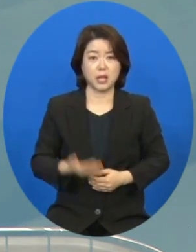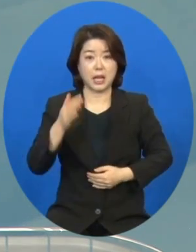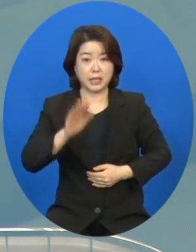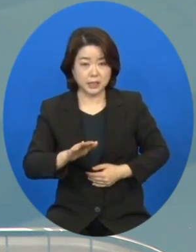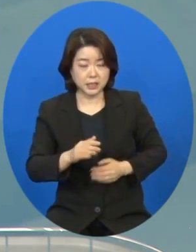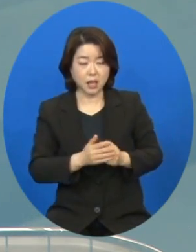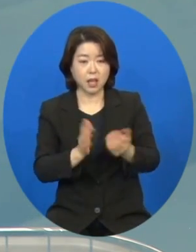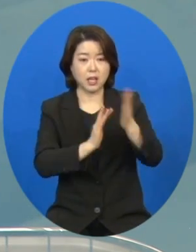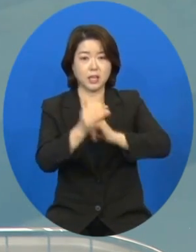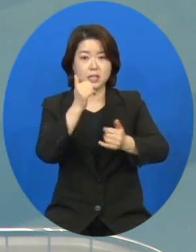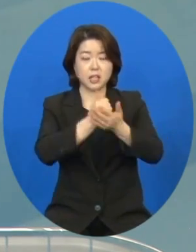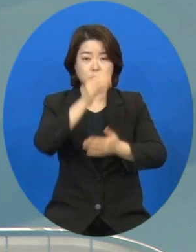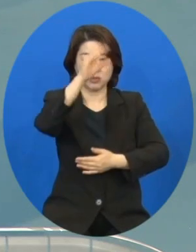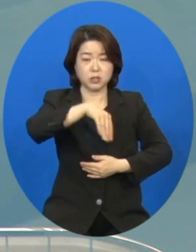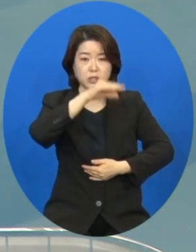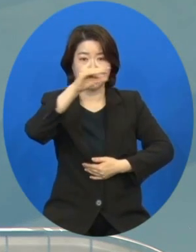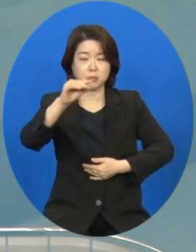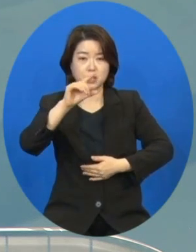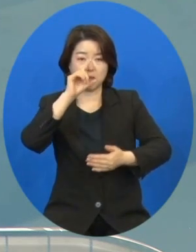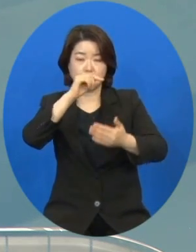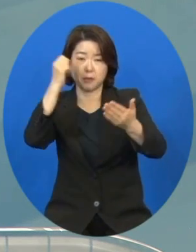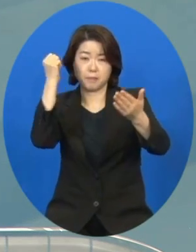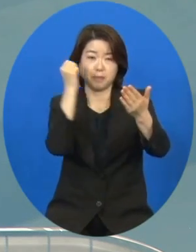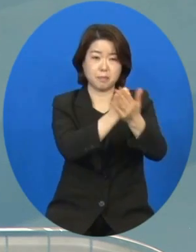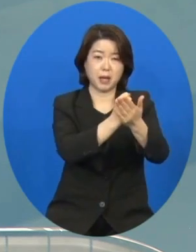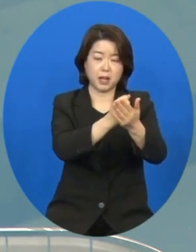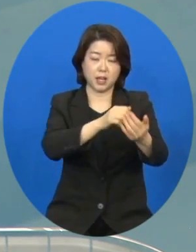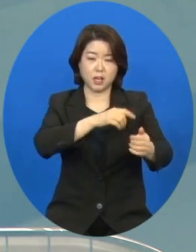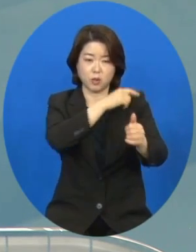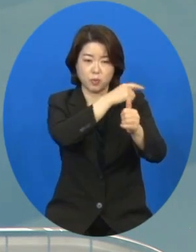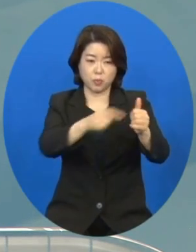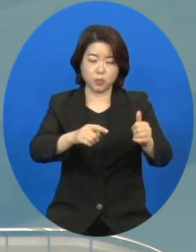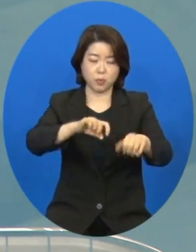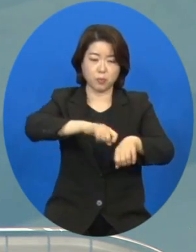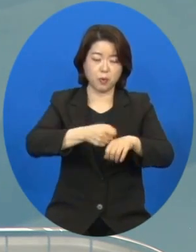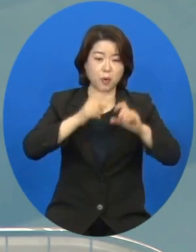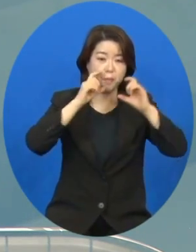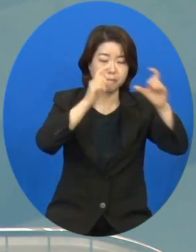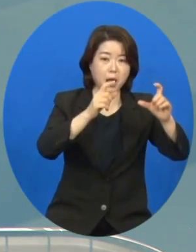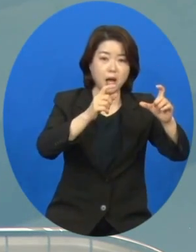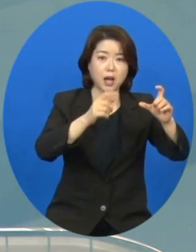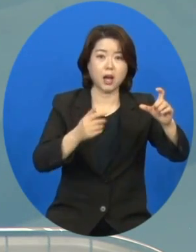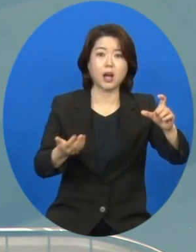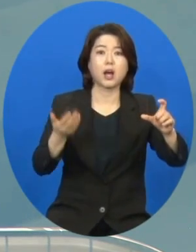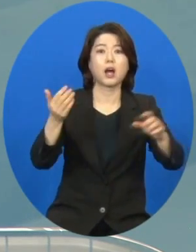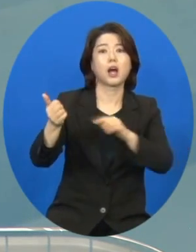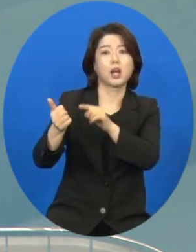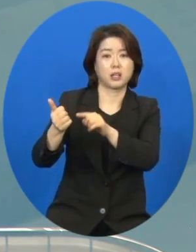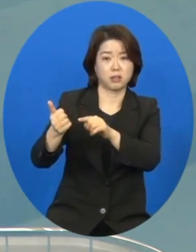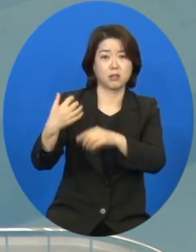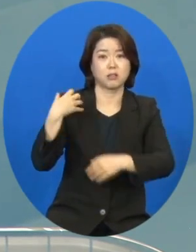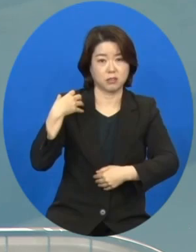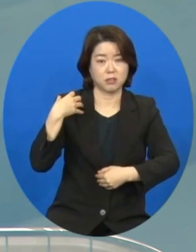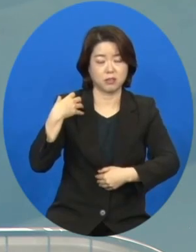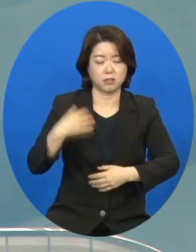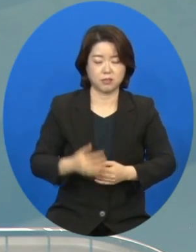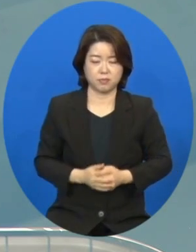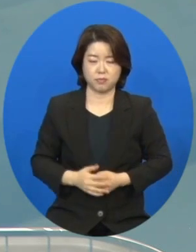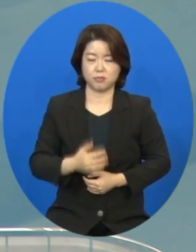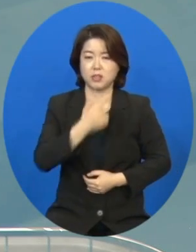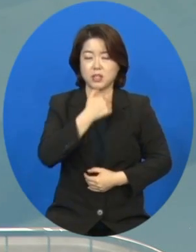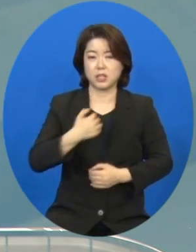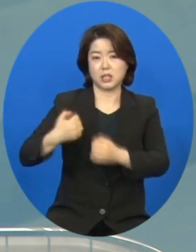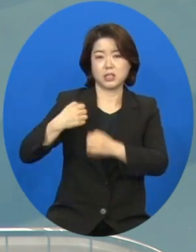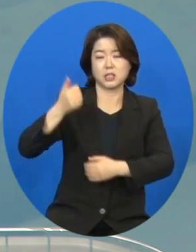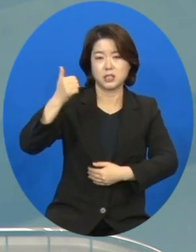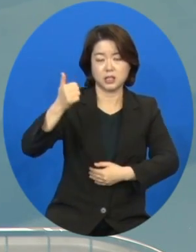처형하는 판결을 내리는 그런 자리에 있었던 겁니다. 사실 본디오 빌라도는 예수님에